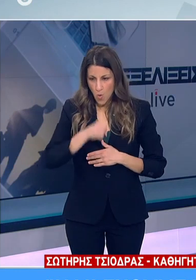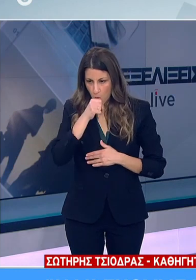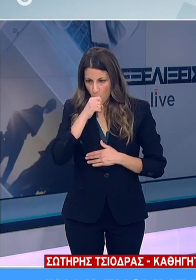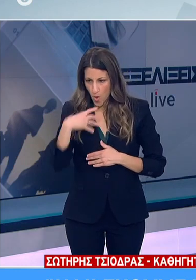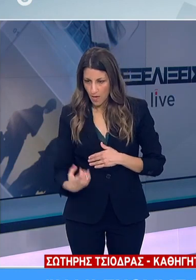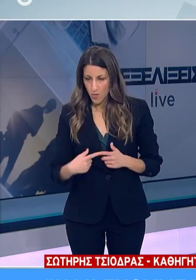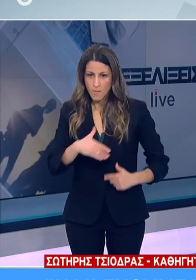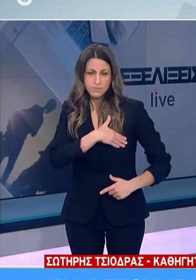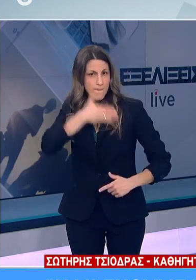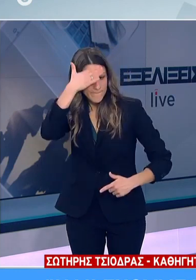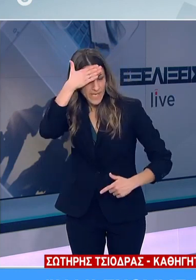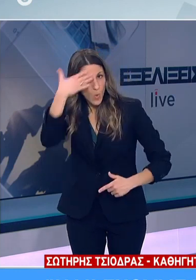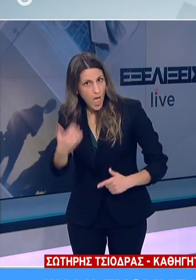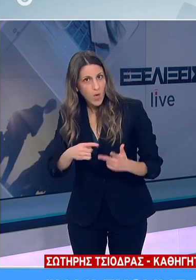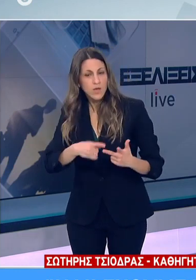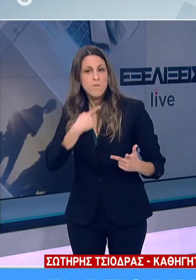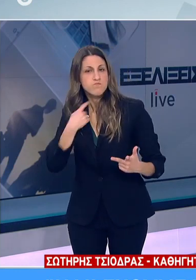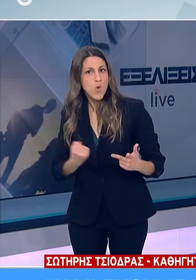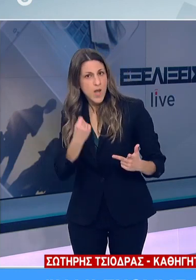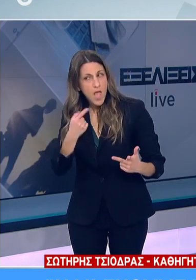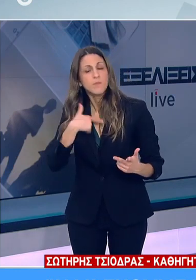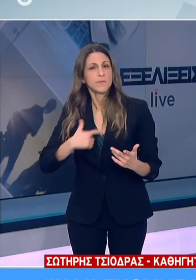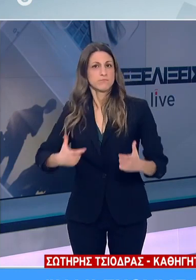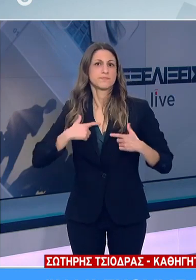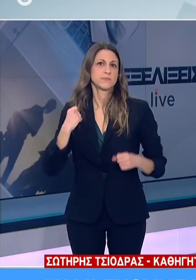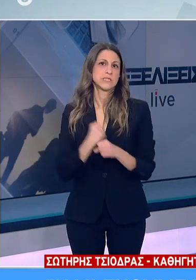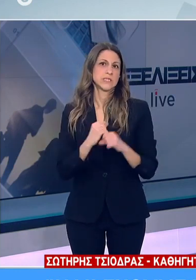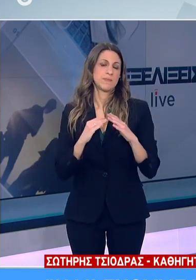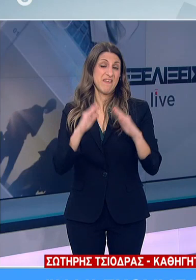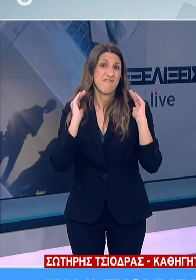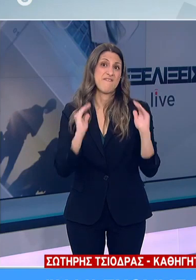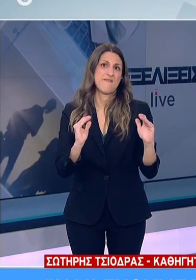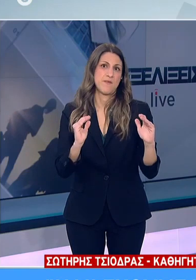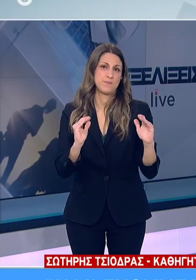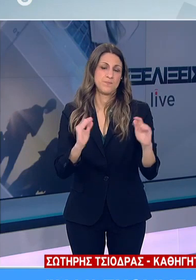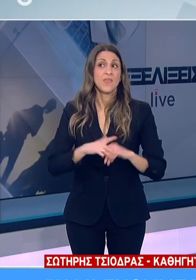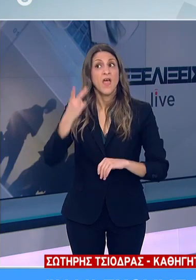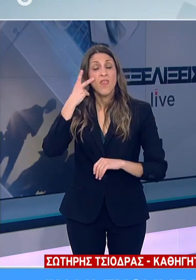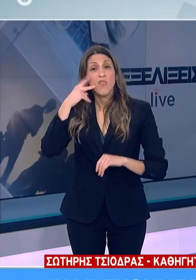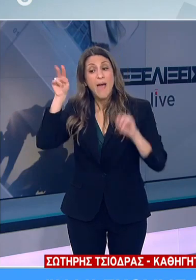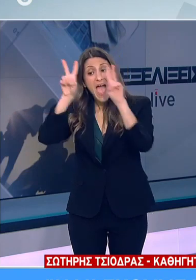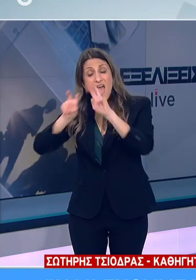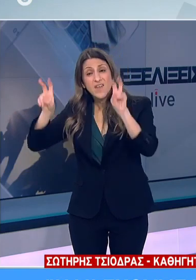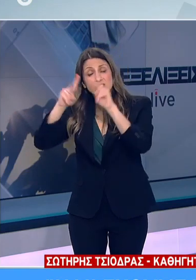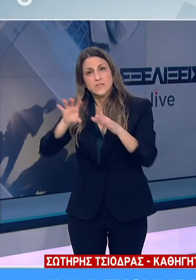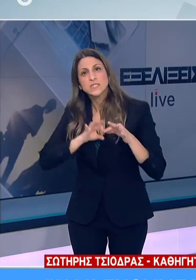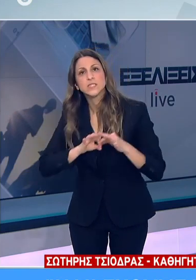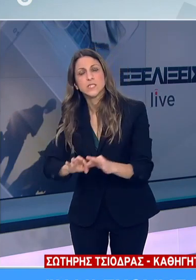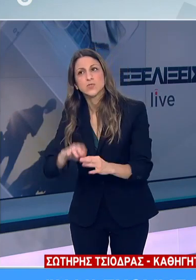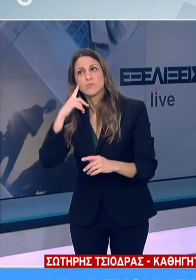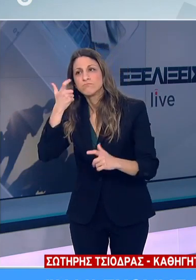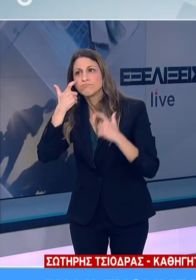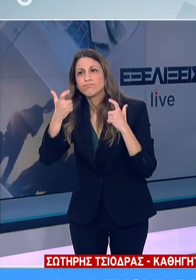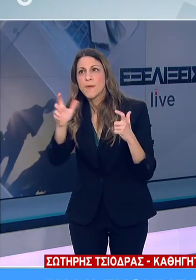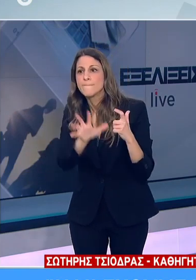παρακολουθούμε με οροεπιδημιολογικές μελέτες, οι οποίες θα δείχνουν την τυχόν παρουσία του ιού σε περισσότερο και σε μεγαλύτερο βαθμό σε κάποια από